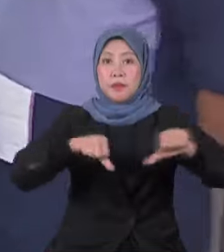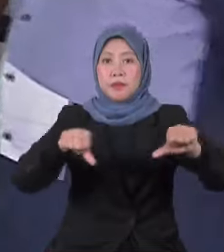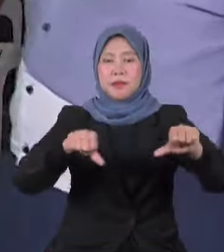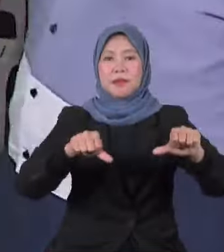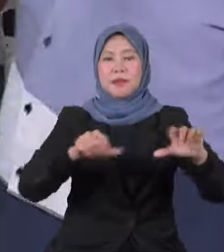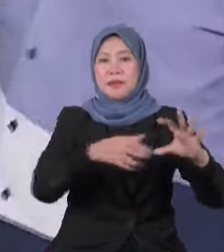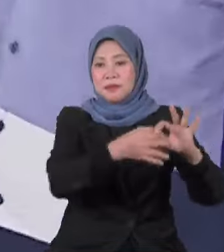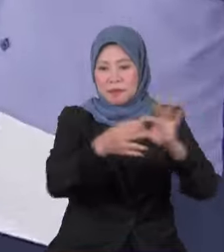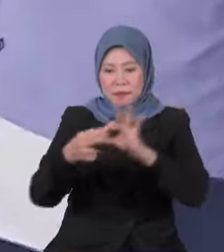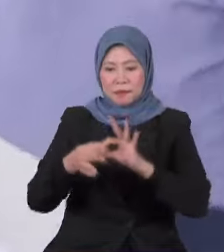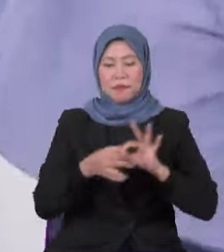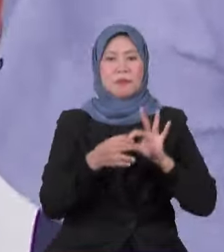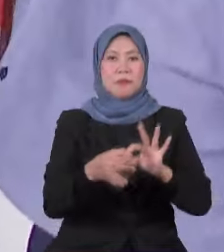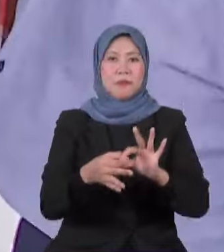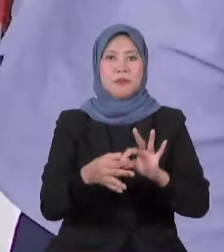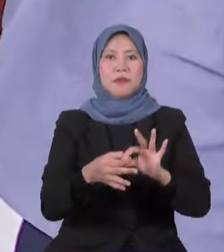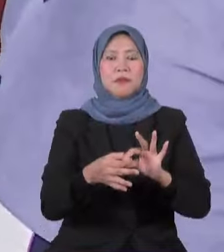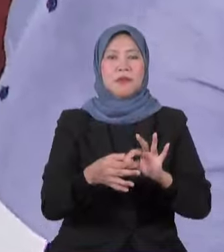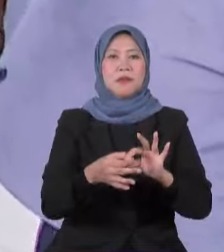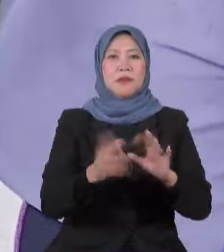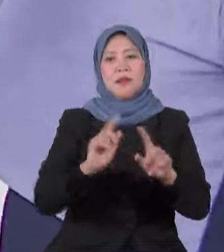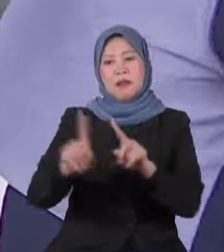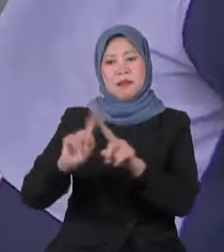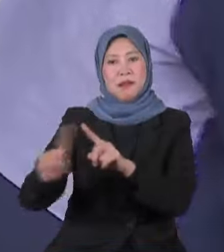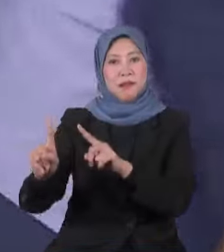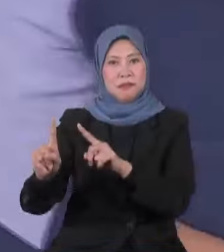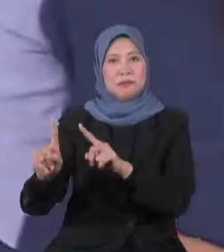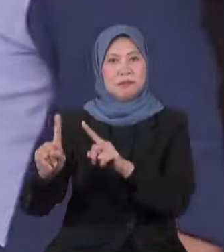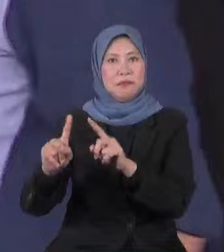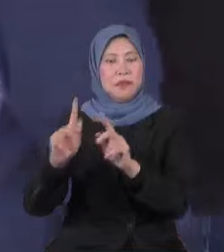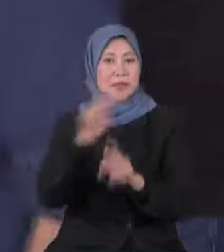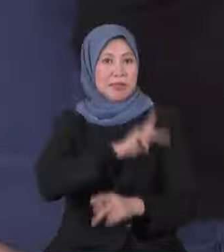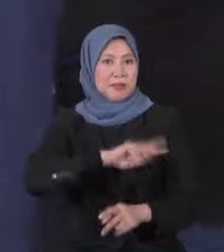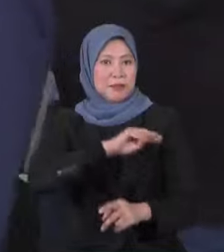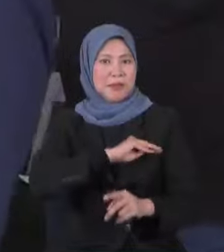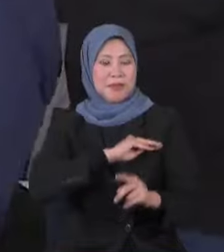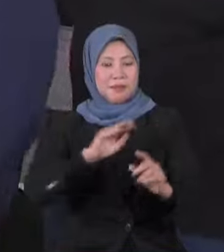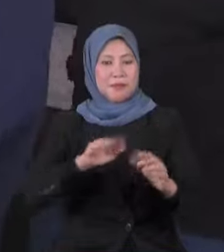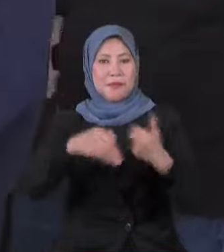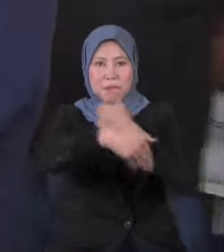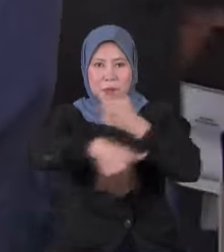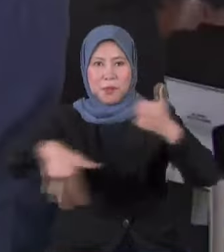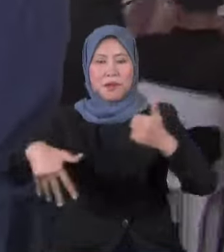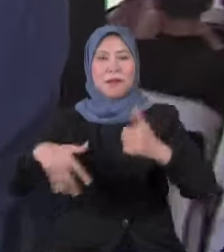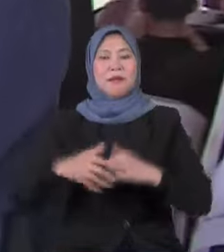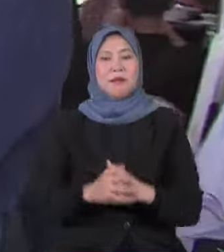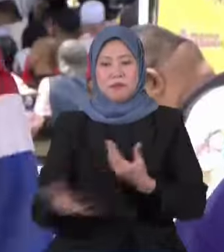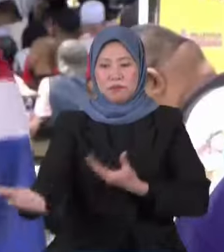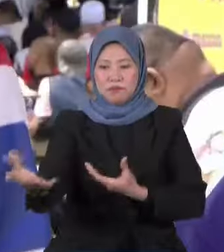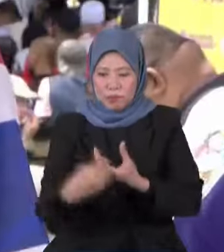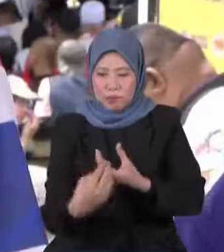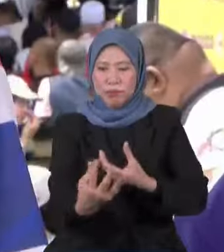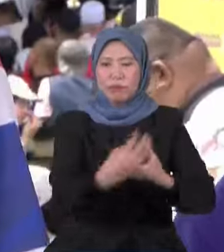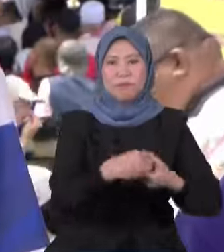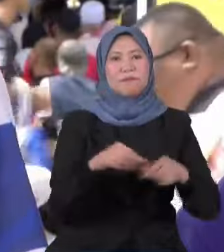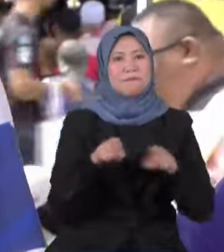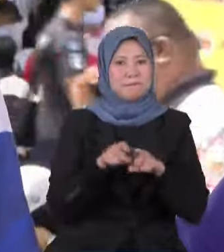dan juga bersama MBM serta lain-lain pemegang taruh adalah supaya aktiviti tu dekat dengan belia. Dan inisiatif dari belia untuk